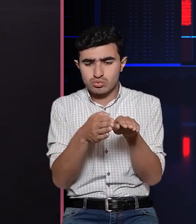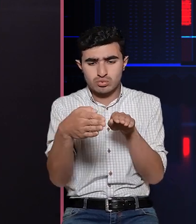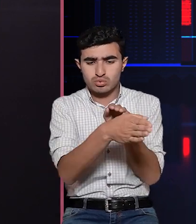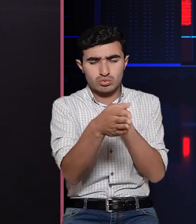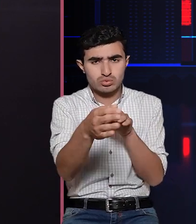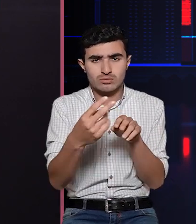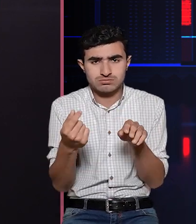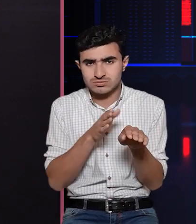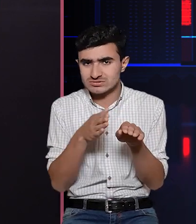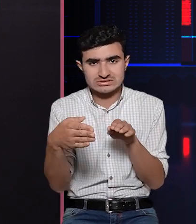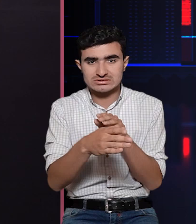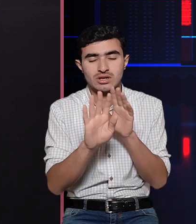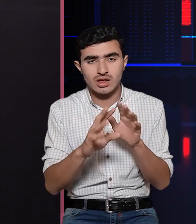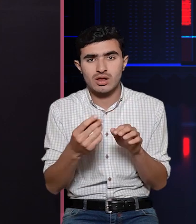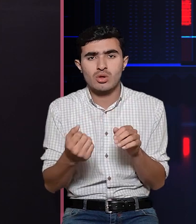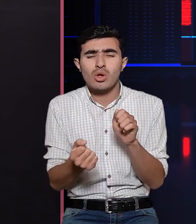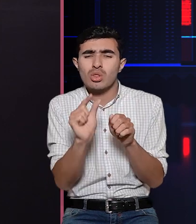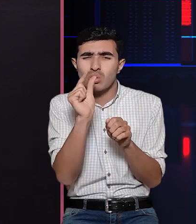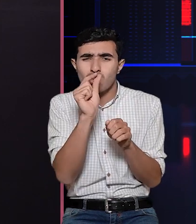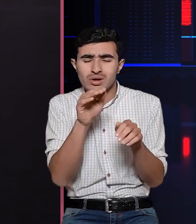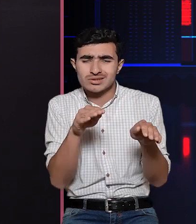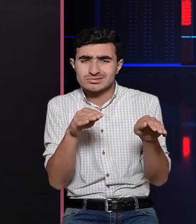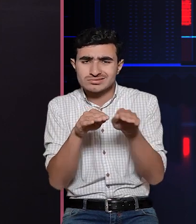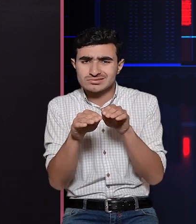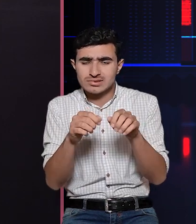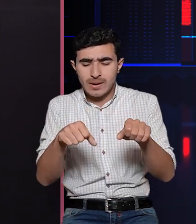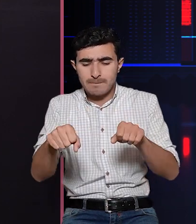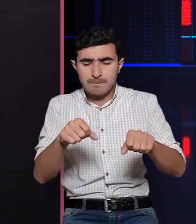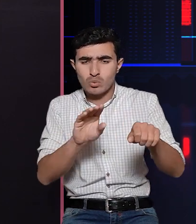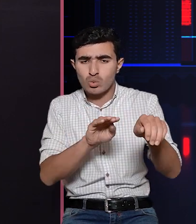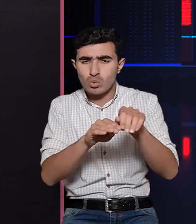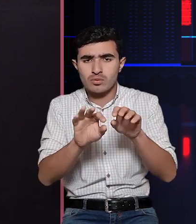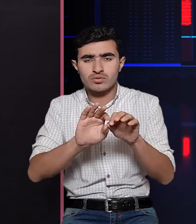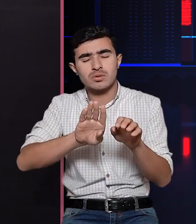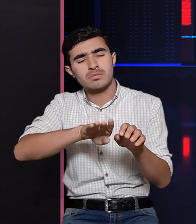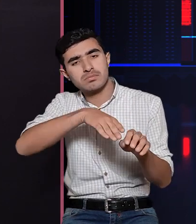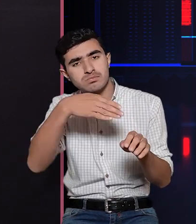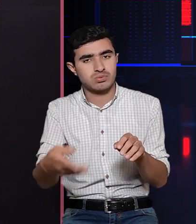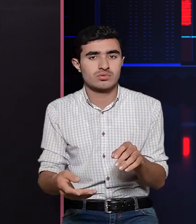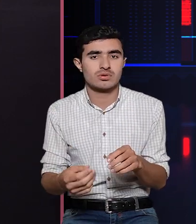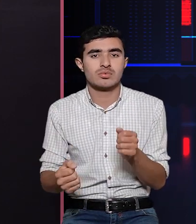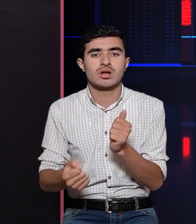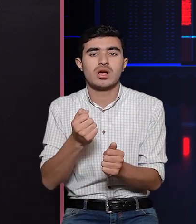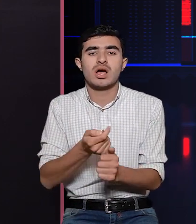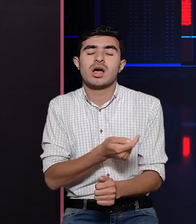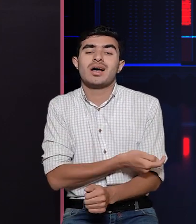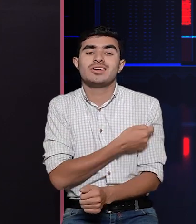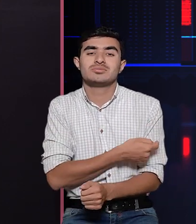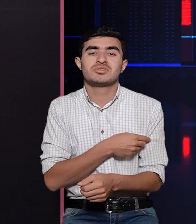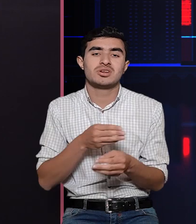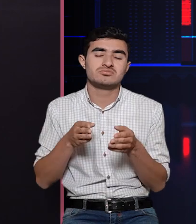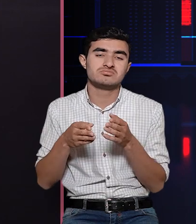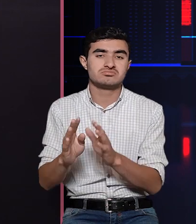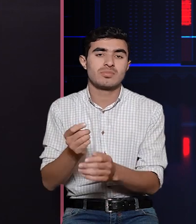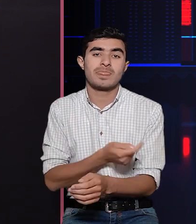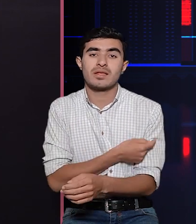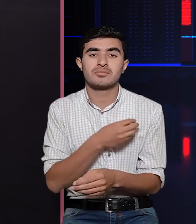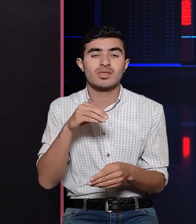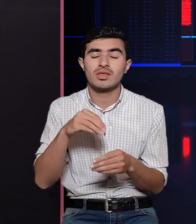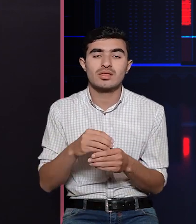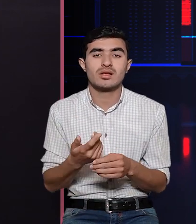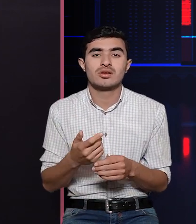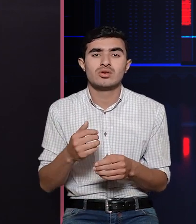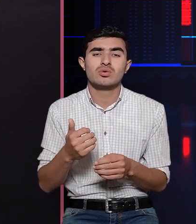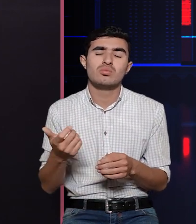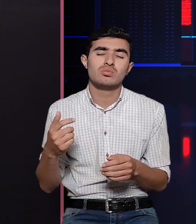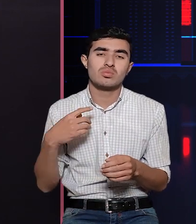ہیں, تو صرف تھوڑا سا ایک گاڑی کے ساتھ کسی کے ساتھ لگنے کی دیر ہوتی ہے کہ وہ سیدھا ہسپتال جاتے ہیں یا ساری عمر کے لیے معذور ہو